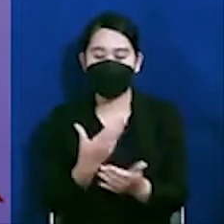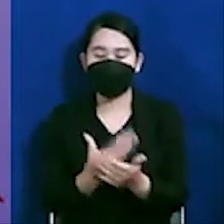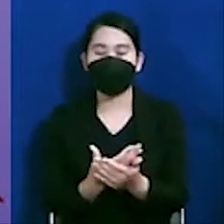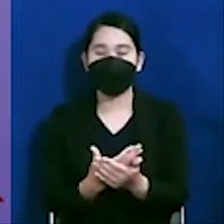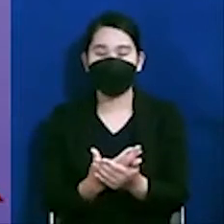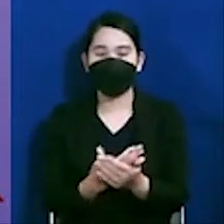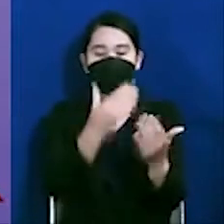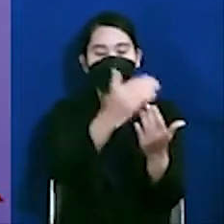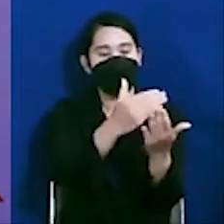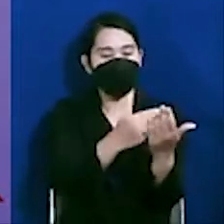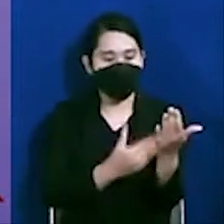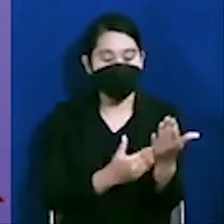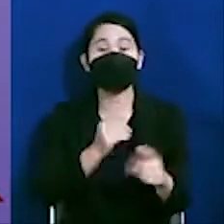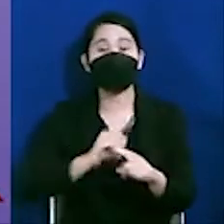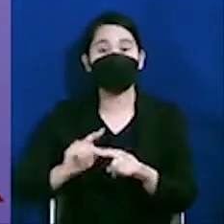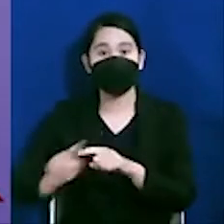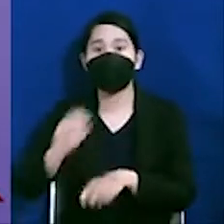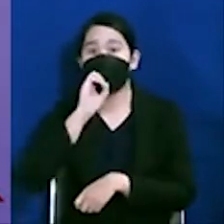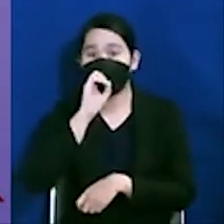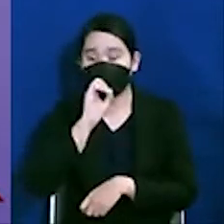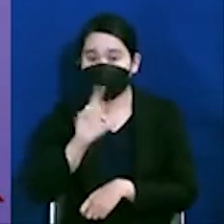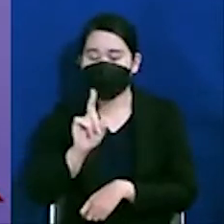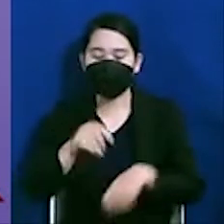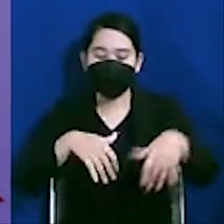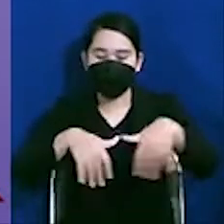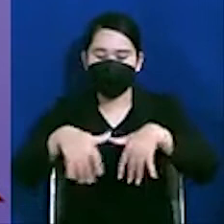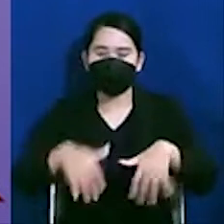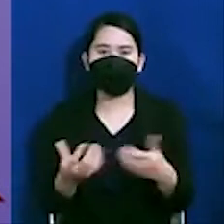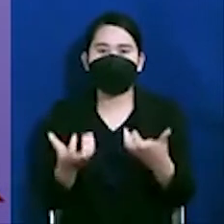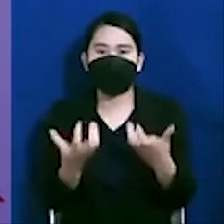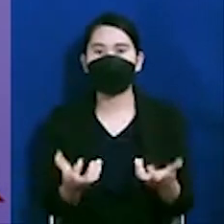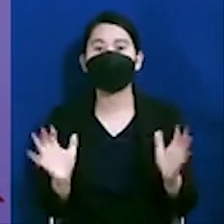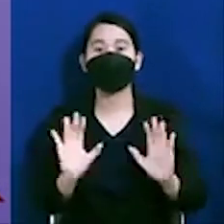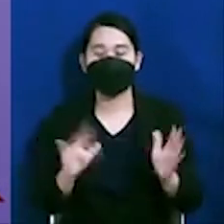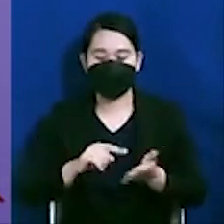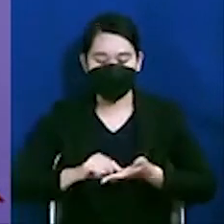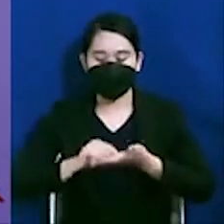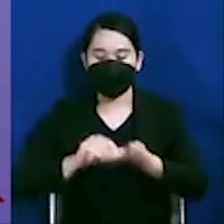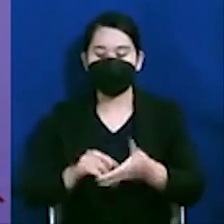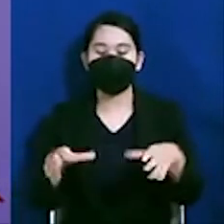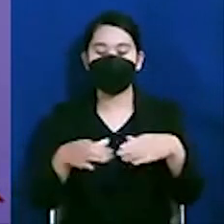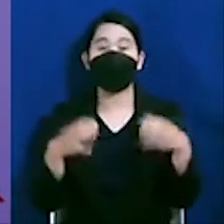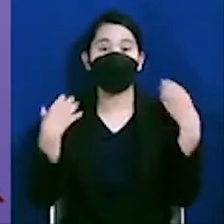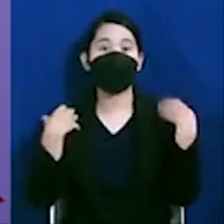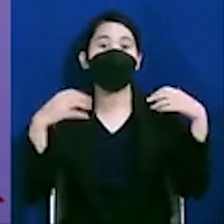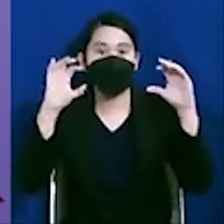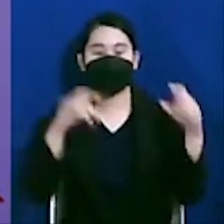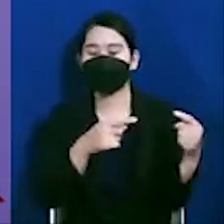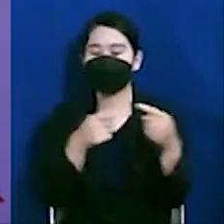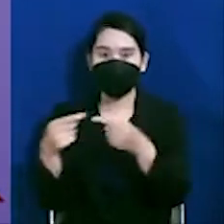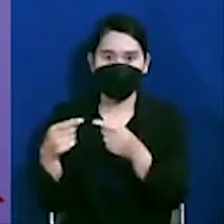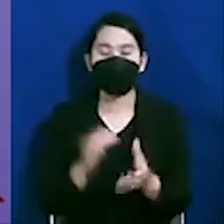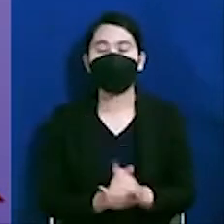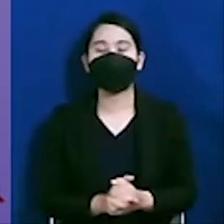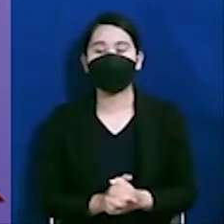ที่เกิดขึ้นเนี้ยเพื่อประชาชนจะได้เป็นภาระเนี่ยเข้าเสนอครม.นะครับต่อไปใส้ที่เราต้องทำ